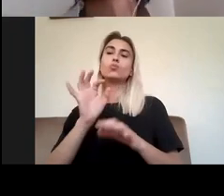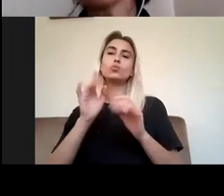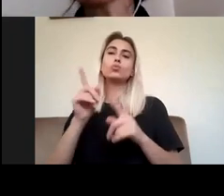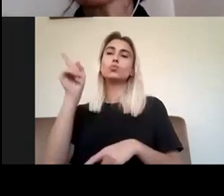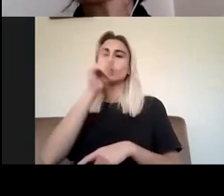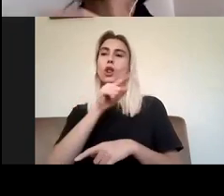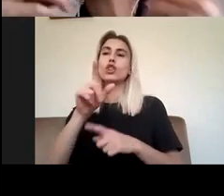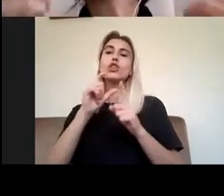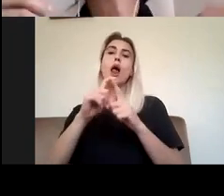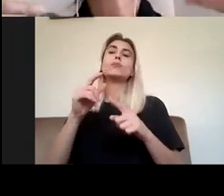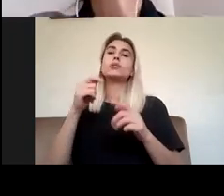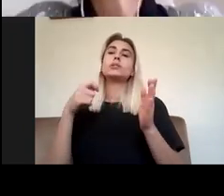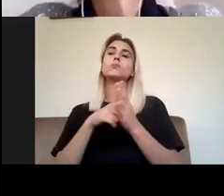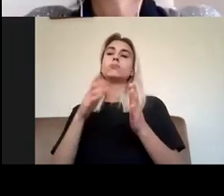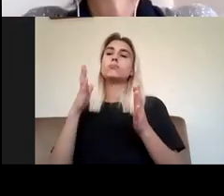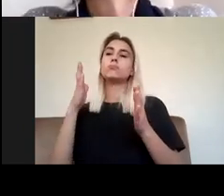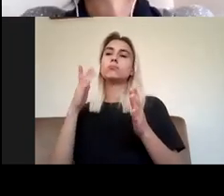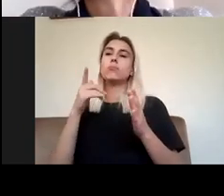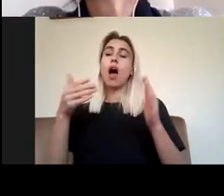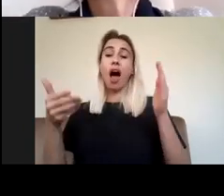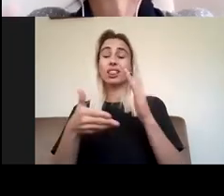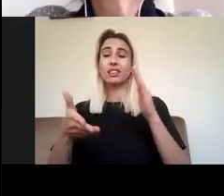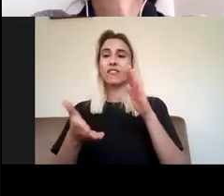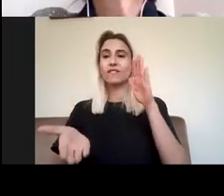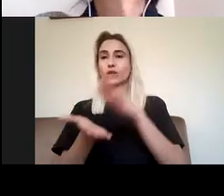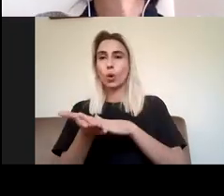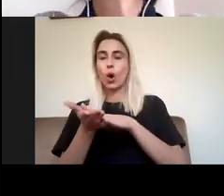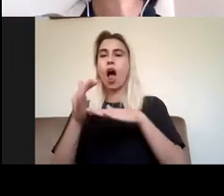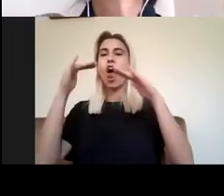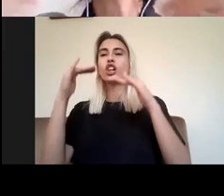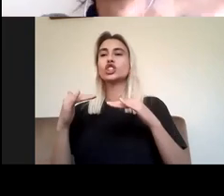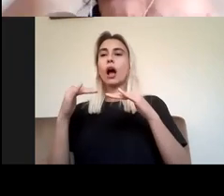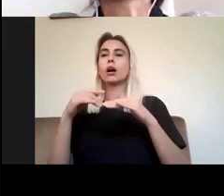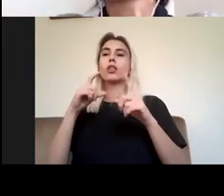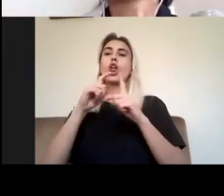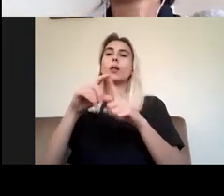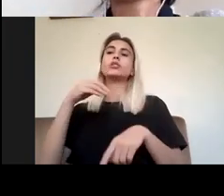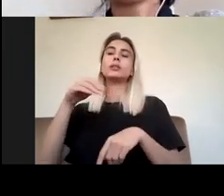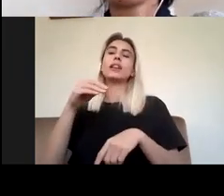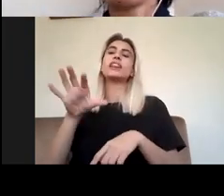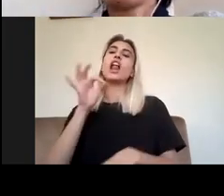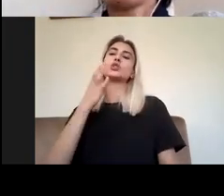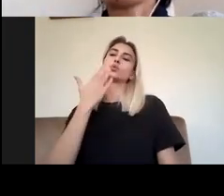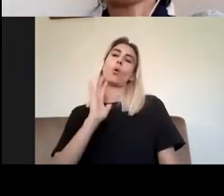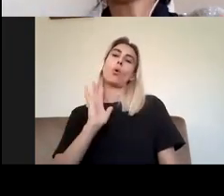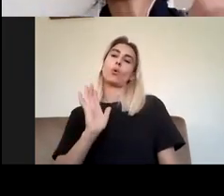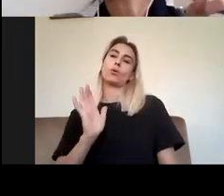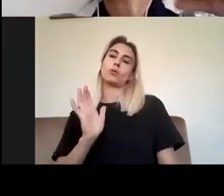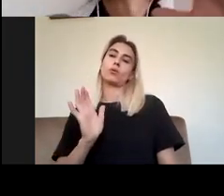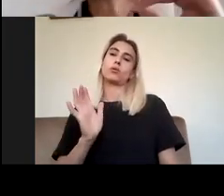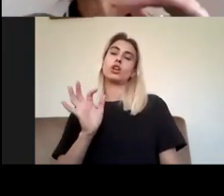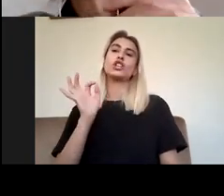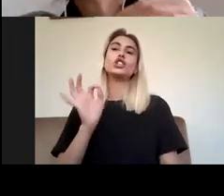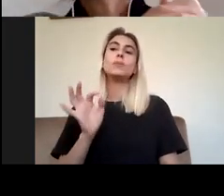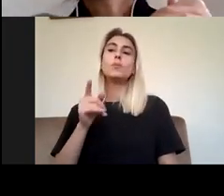altları vuruyor ve dolmuşun altı vurduğu için de alçak tabanlı dolmuş satılması tercih ediliyor. Şimdi